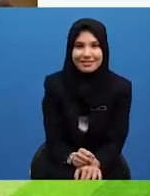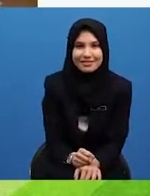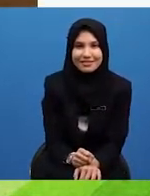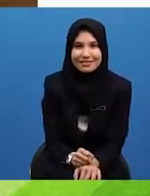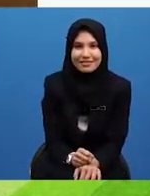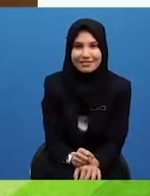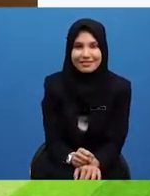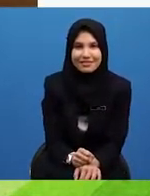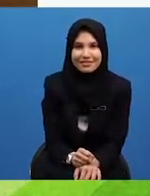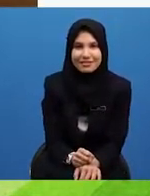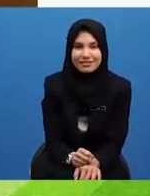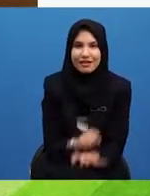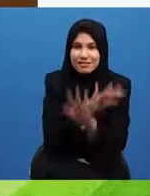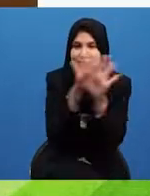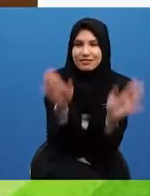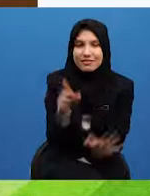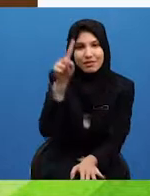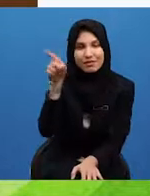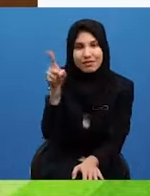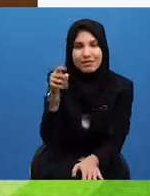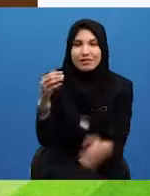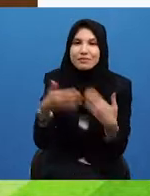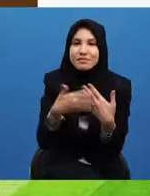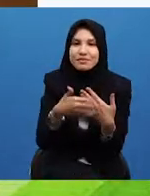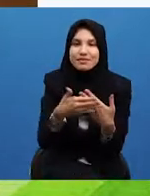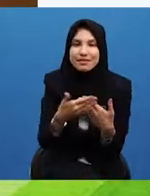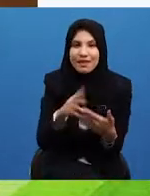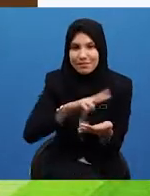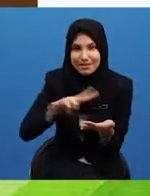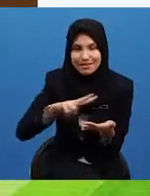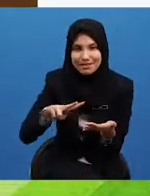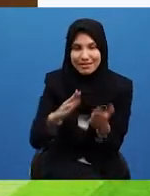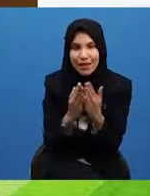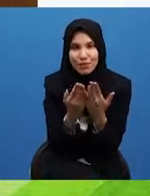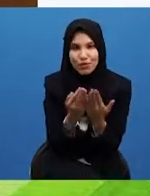Wah cerahnya matahari Holosen anak laki buku